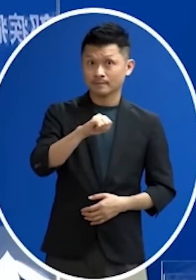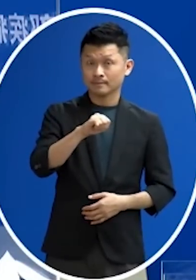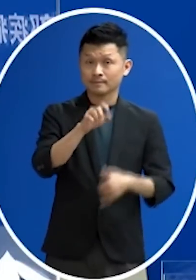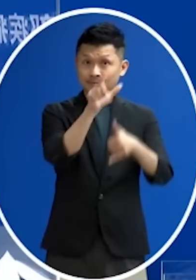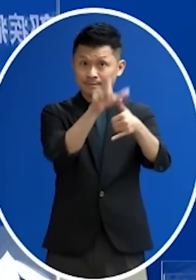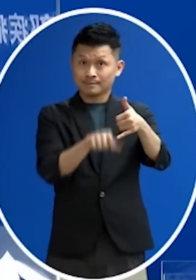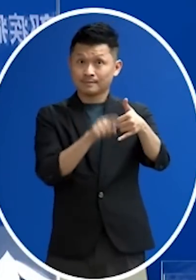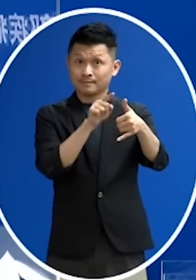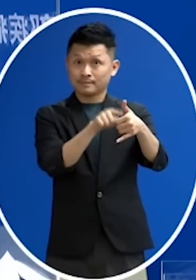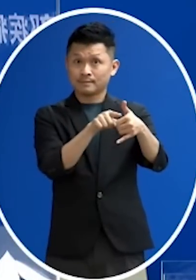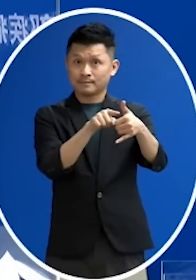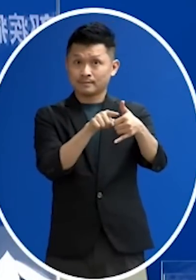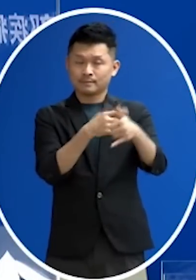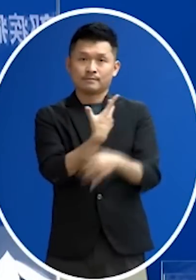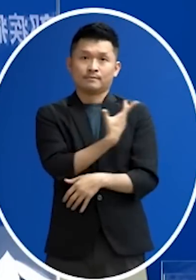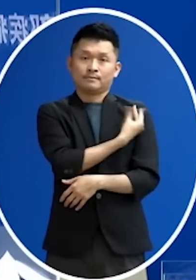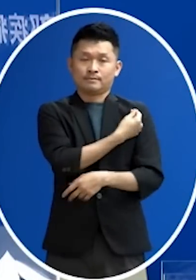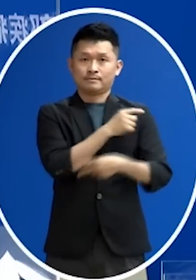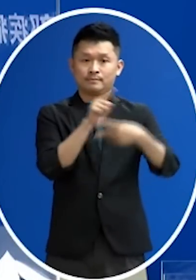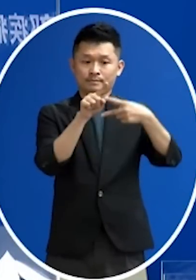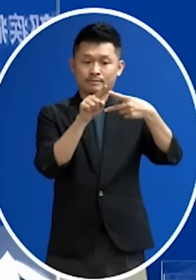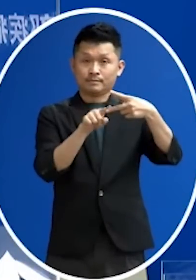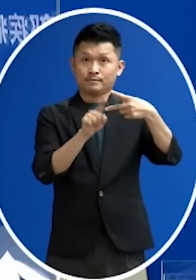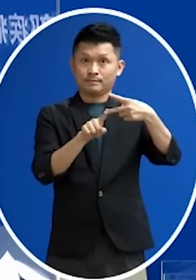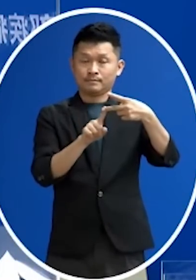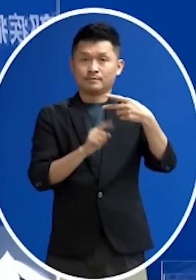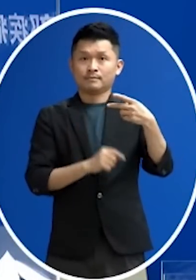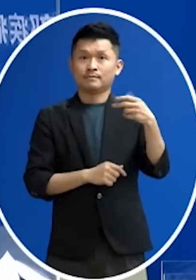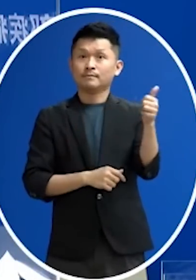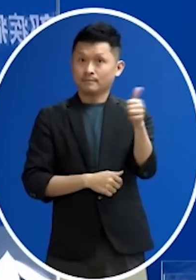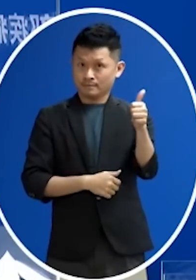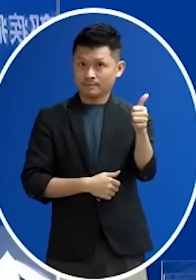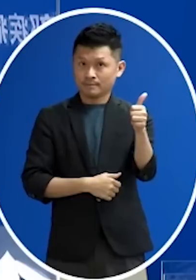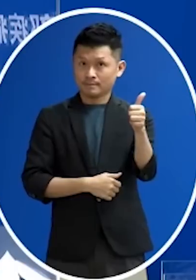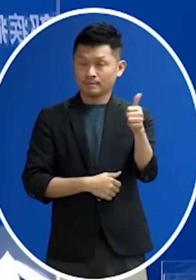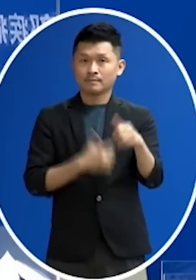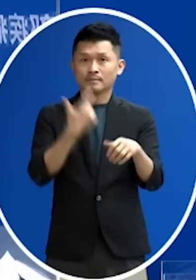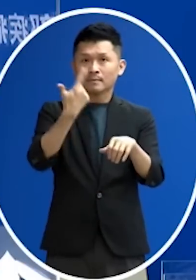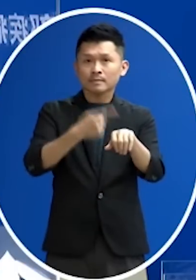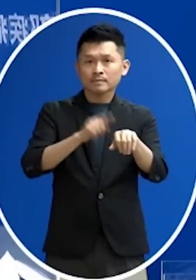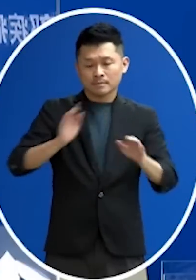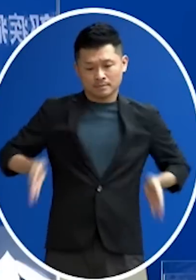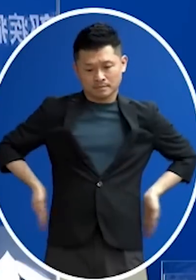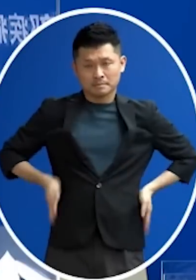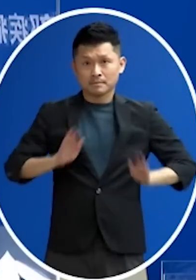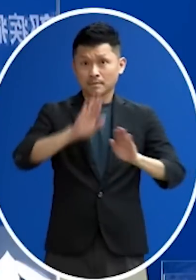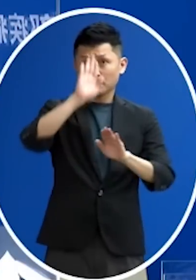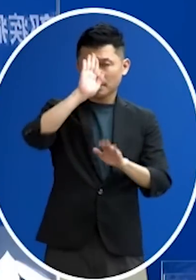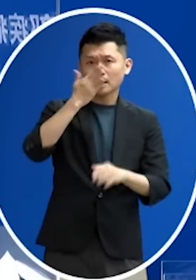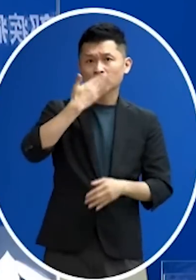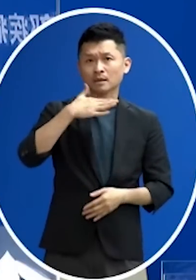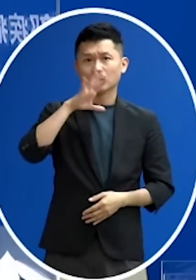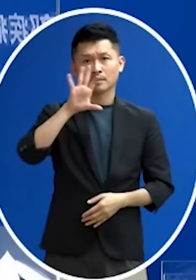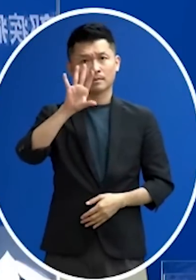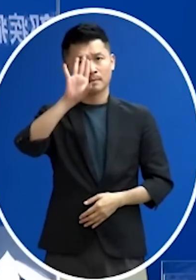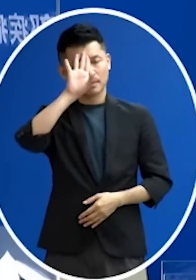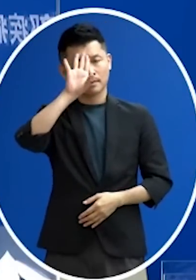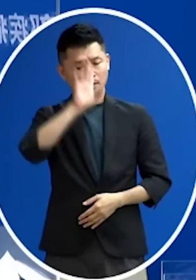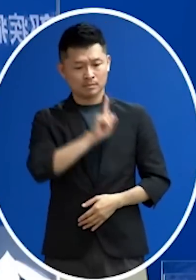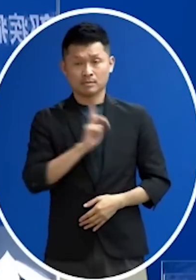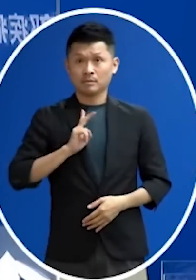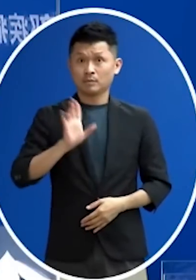案是一位有接种过两剂疫苗的男性哦，本身是有慢性肾病跟糖尿病的一个病史